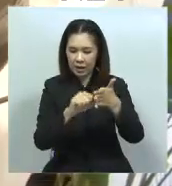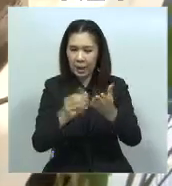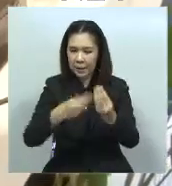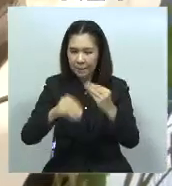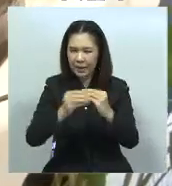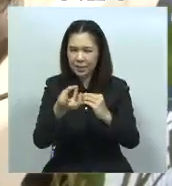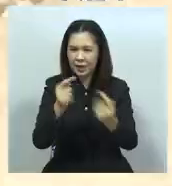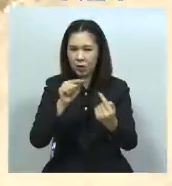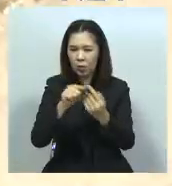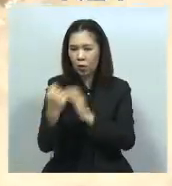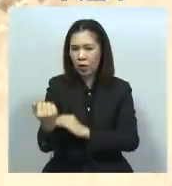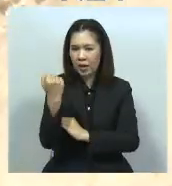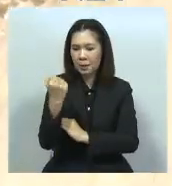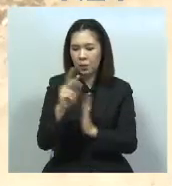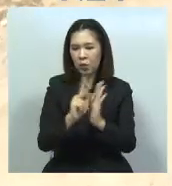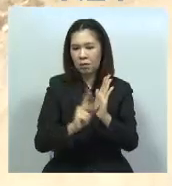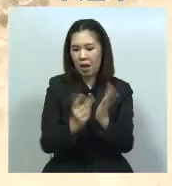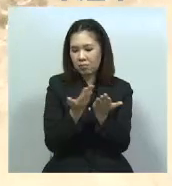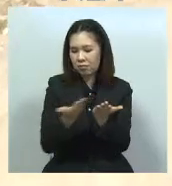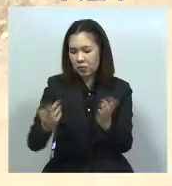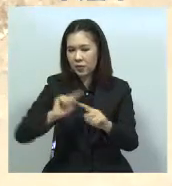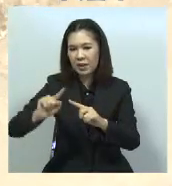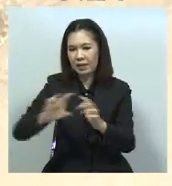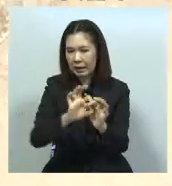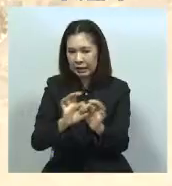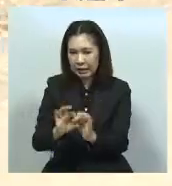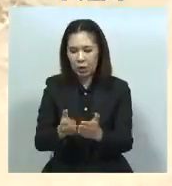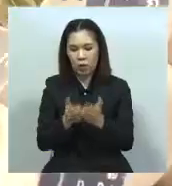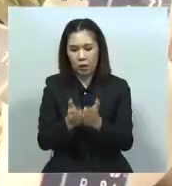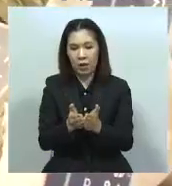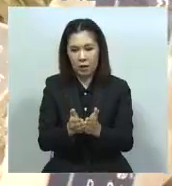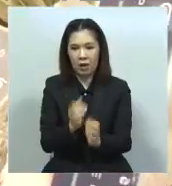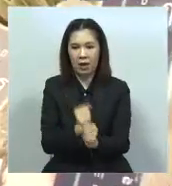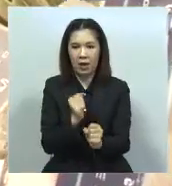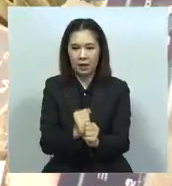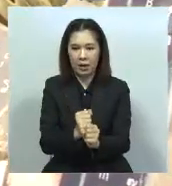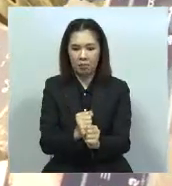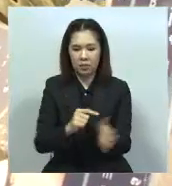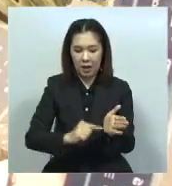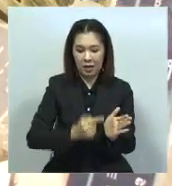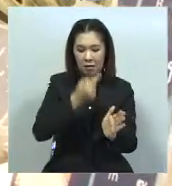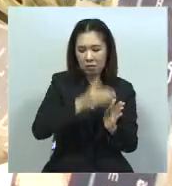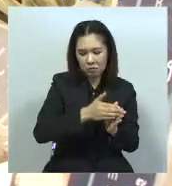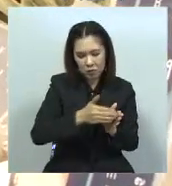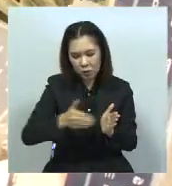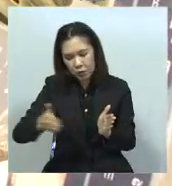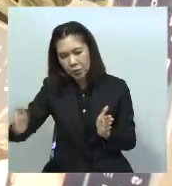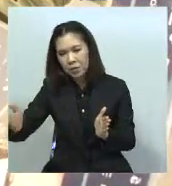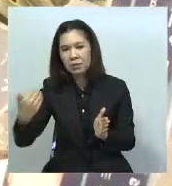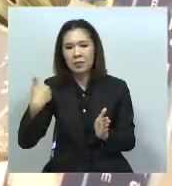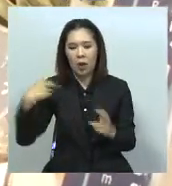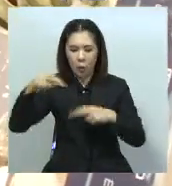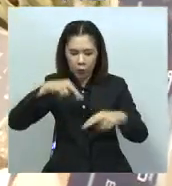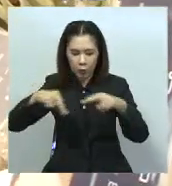ติมความเข้มข้นของกฎหมายทุกฉบับที่เกี่ยวข้องกับการทำประมงตั้งแต่ต้นทางถึงปลายทางนะครับรวมไปถึงการดู